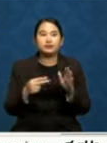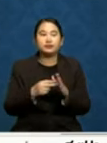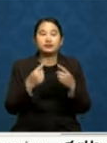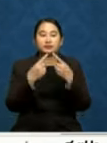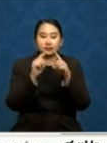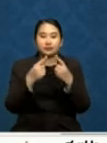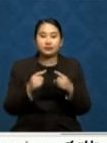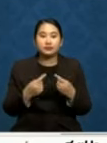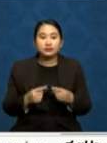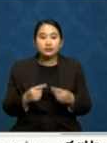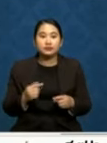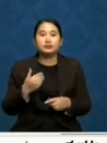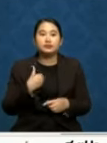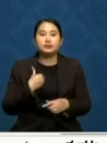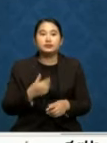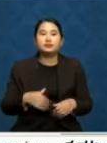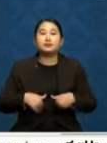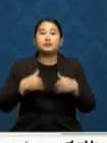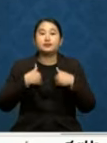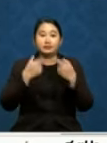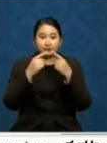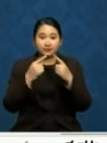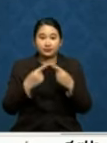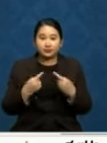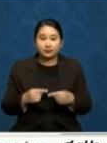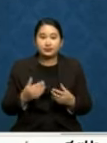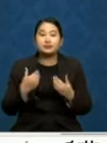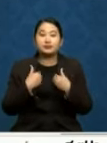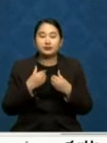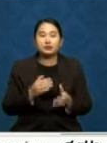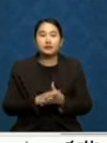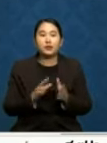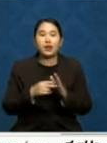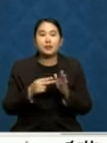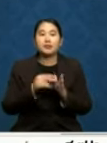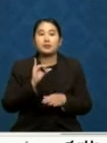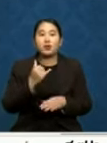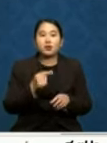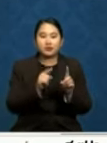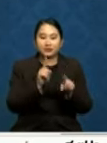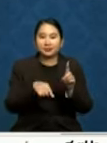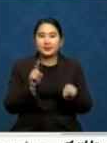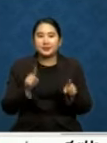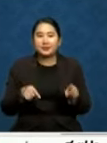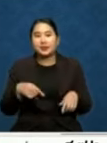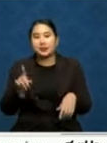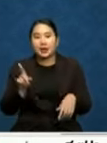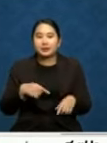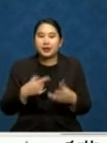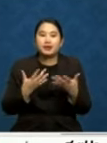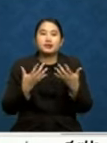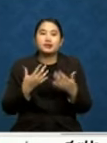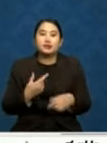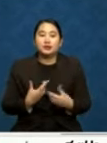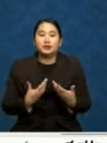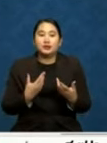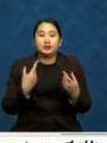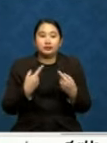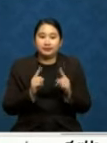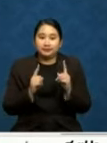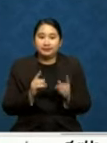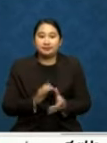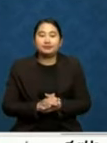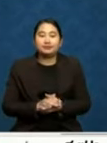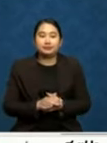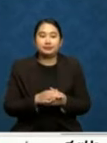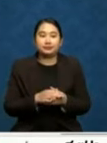กันมีต้นทุนไม่เหมือนกันนะครับต่างคนก็ต่างมีที่ไปที่มาที่ต้นทุนที่ไม่เหมือนกัน